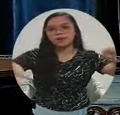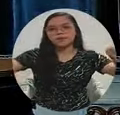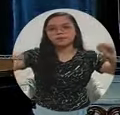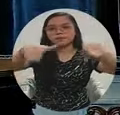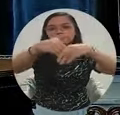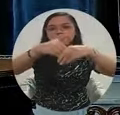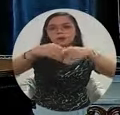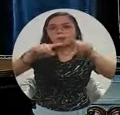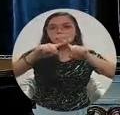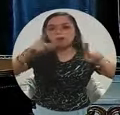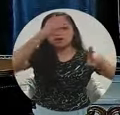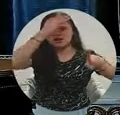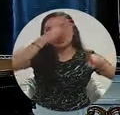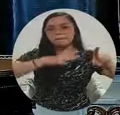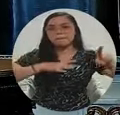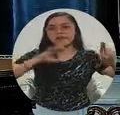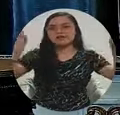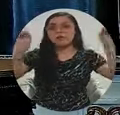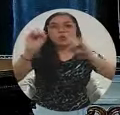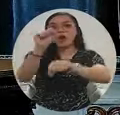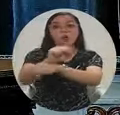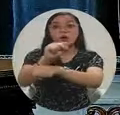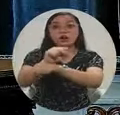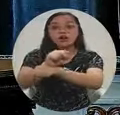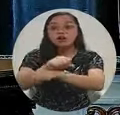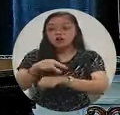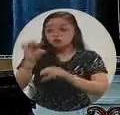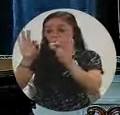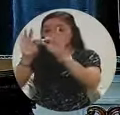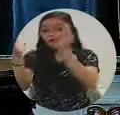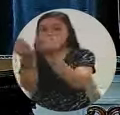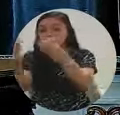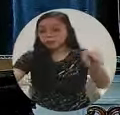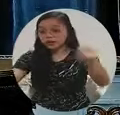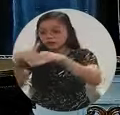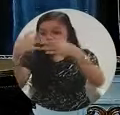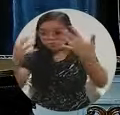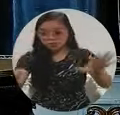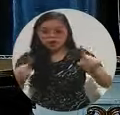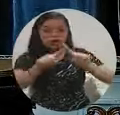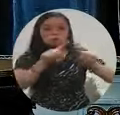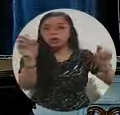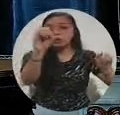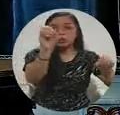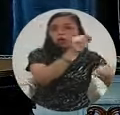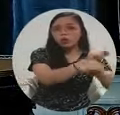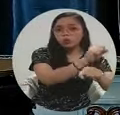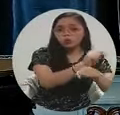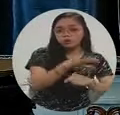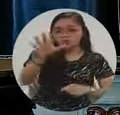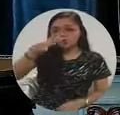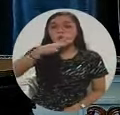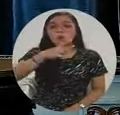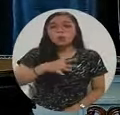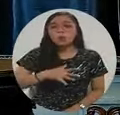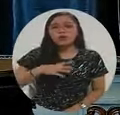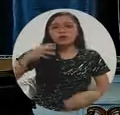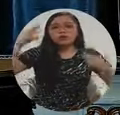pero he stayed without a job. So wala sila'y kwarta. Unya, ang iyang asawa, nag-goal nga, wala sila'y